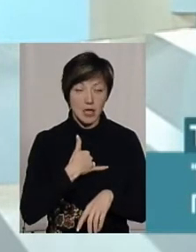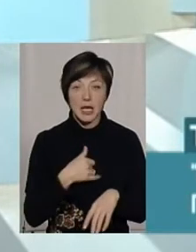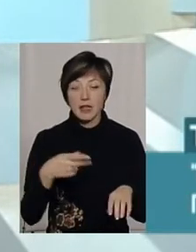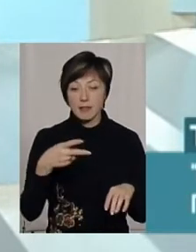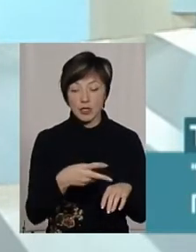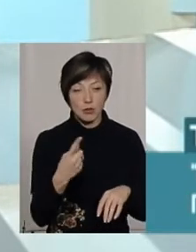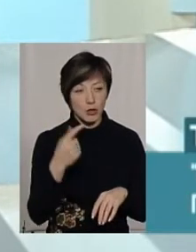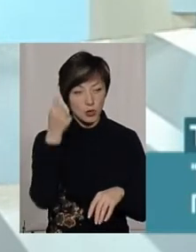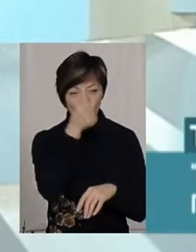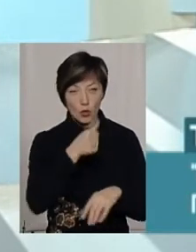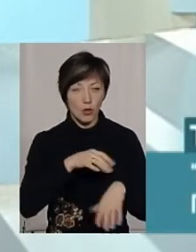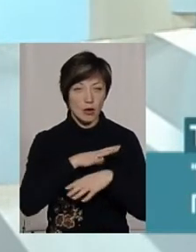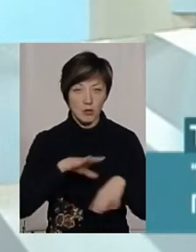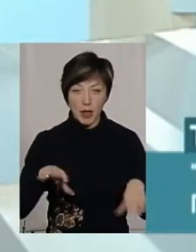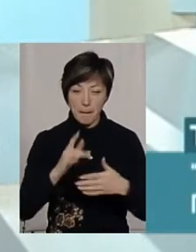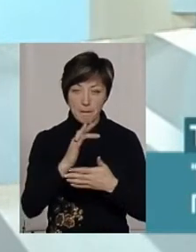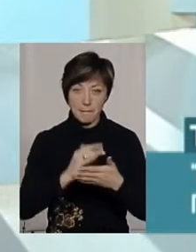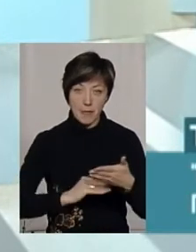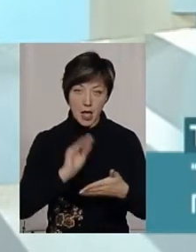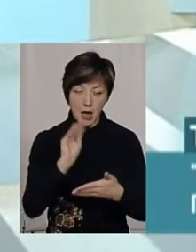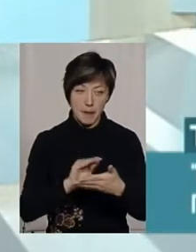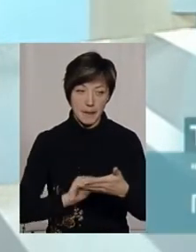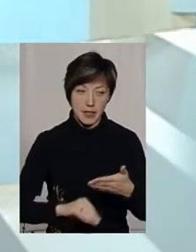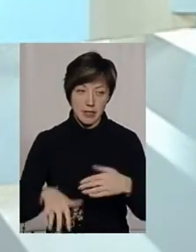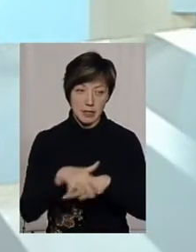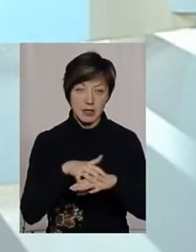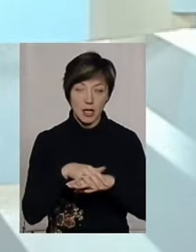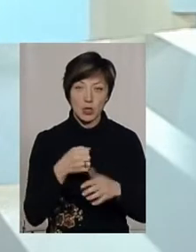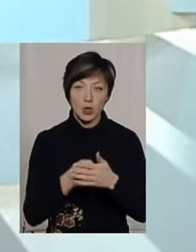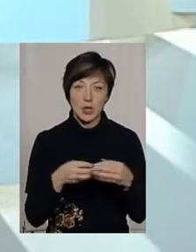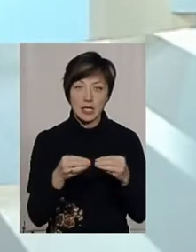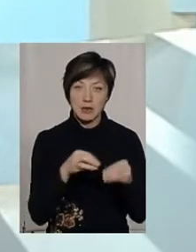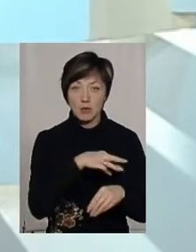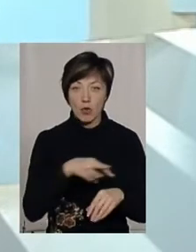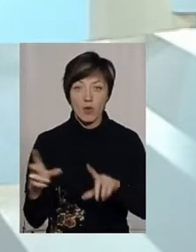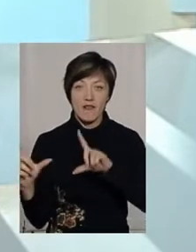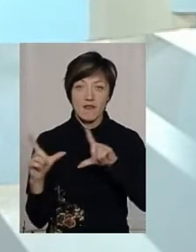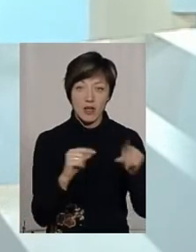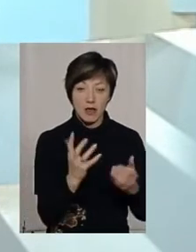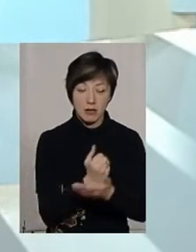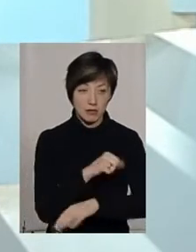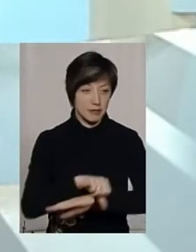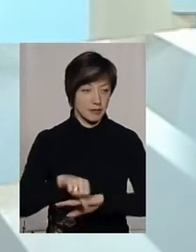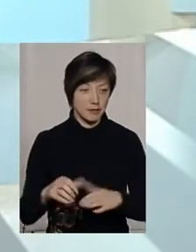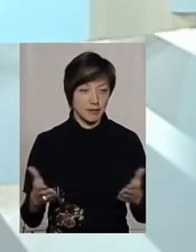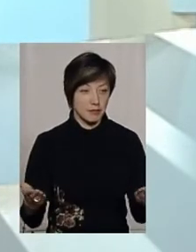з 2001 року не ведеться перепис. До 10 мільйонів виїхало на